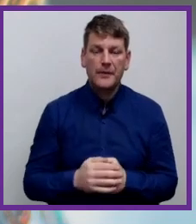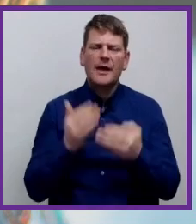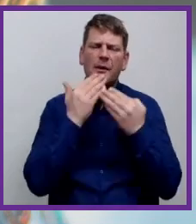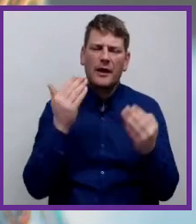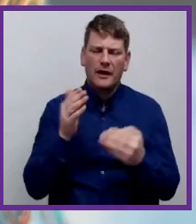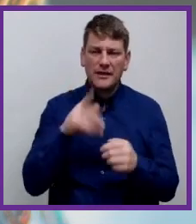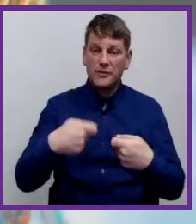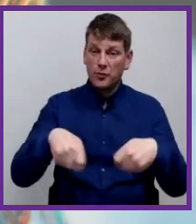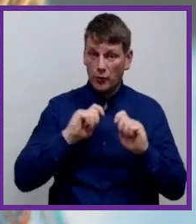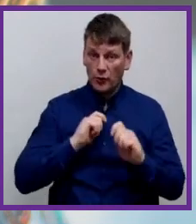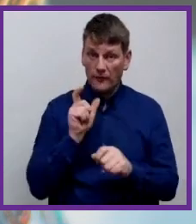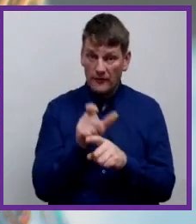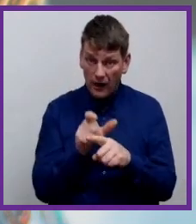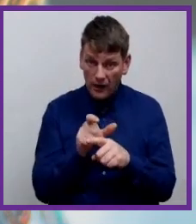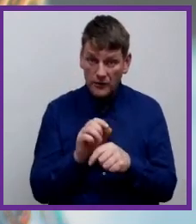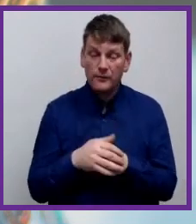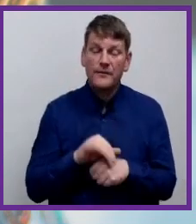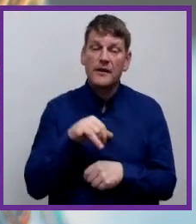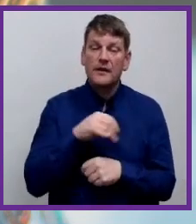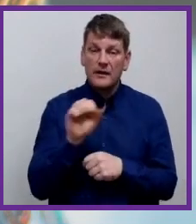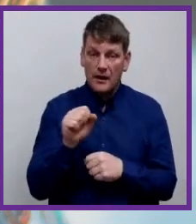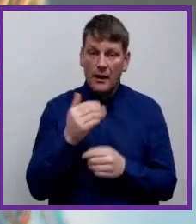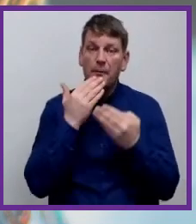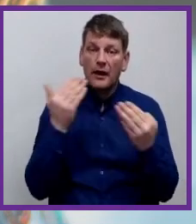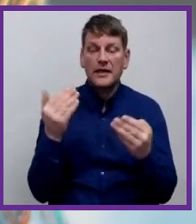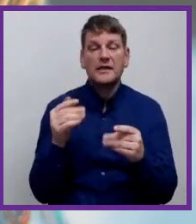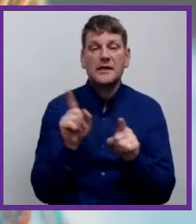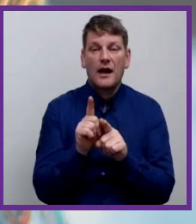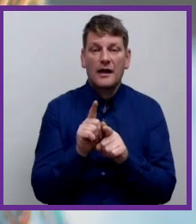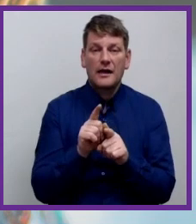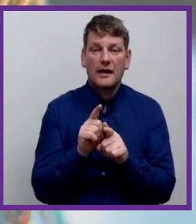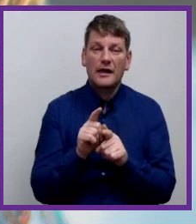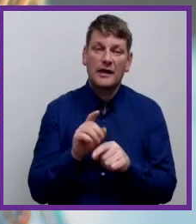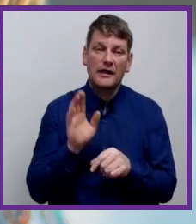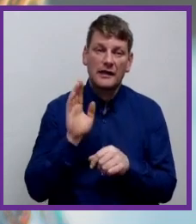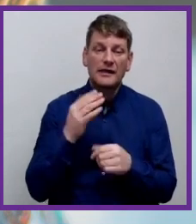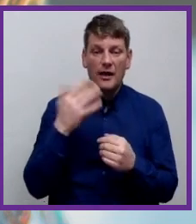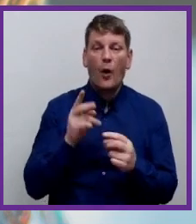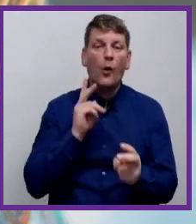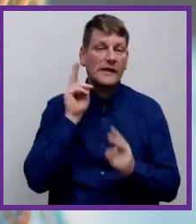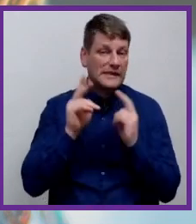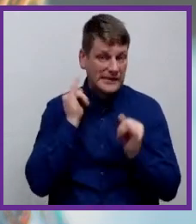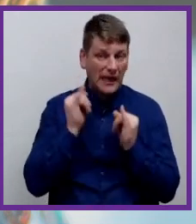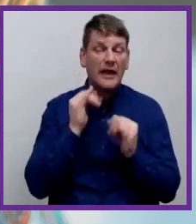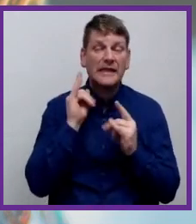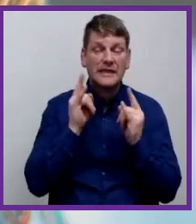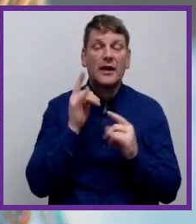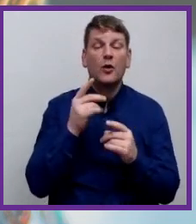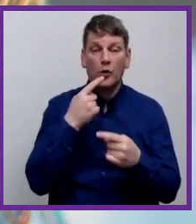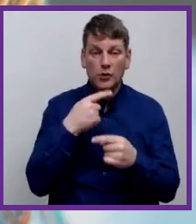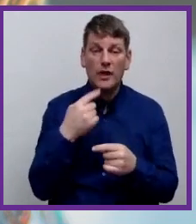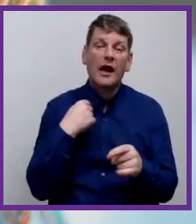Paldies par doto vārdu. Jā, paldies arī par jau izskanējušajām uzrunām. Es arī